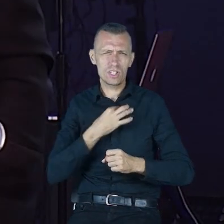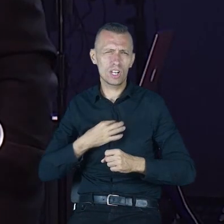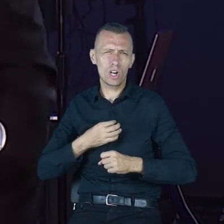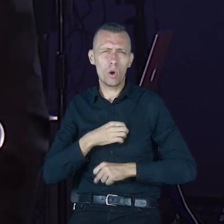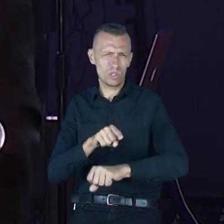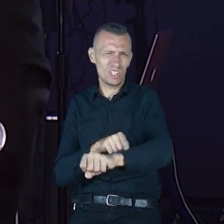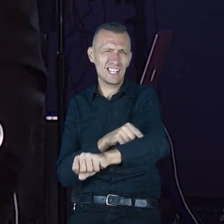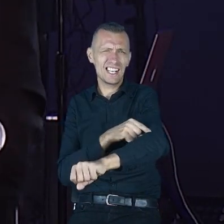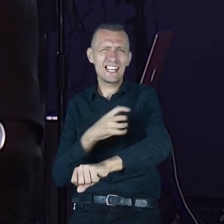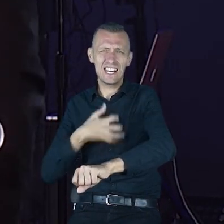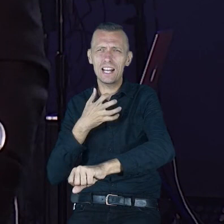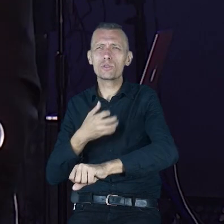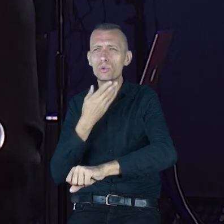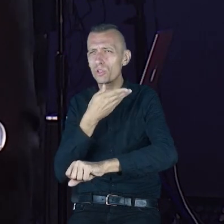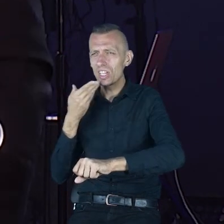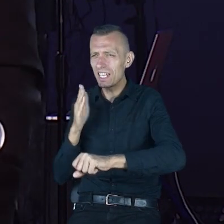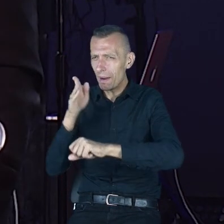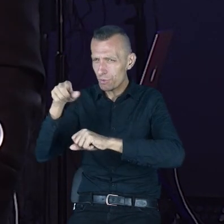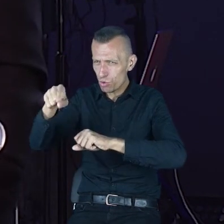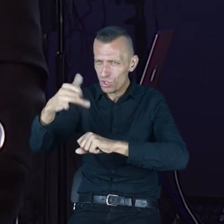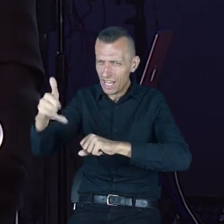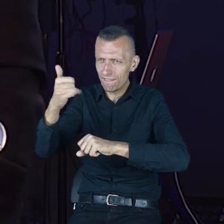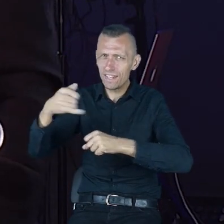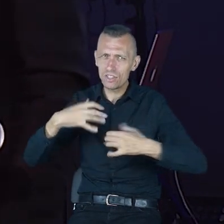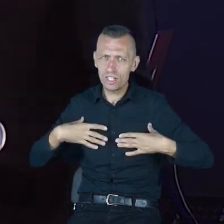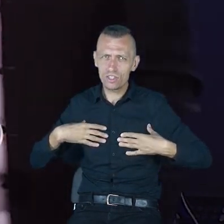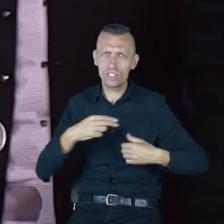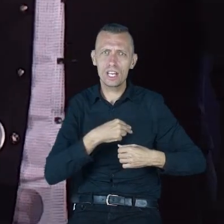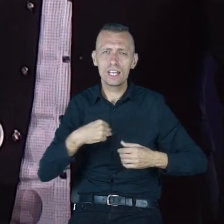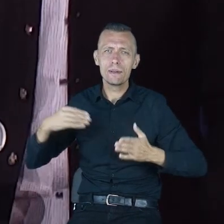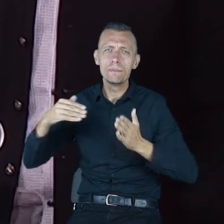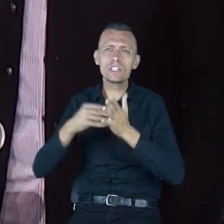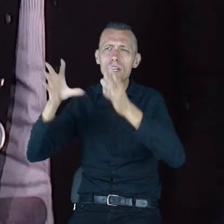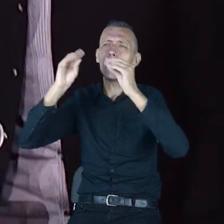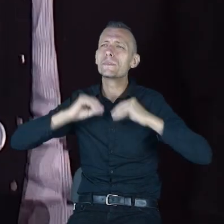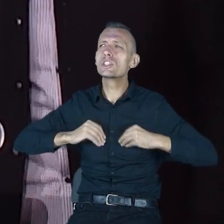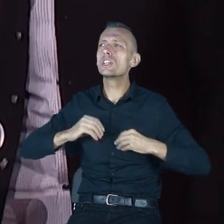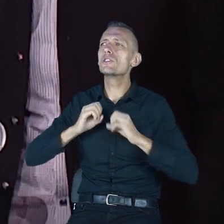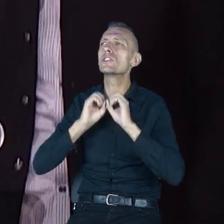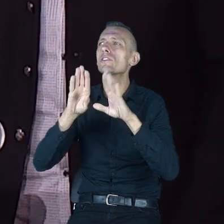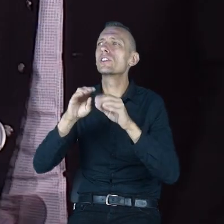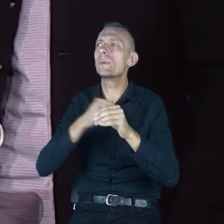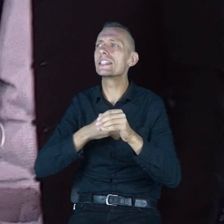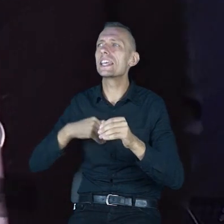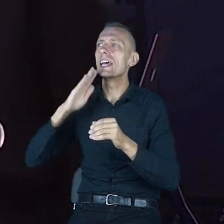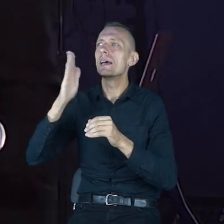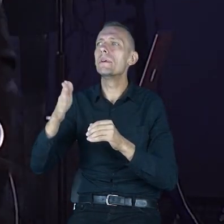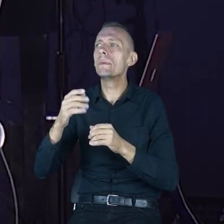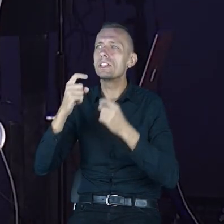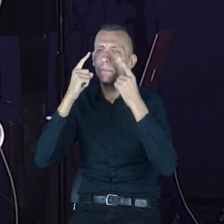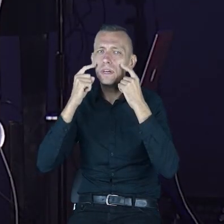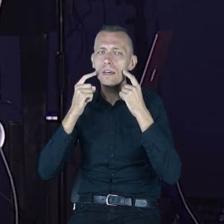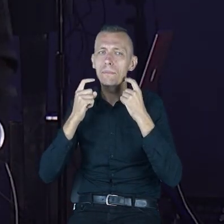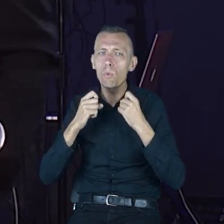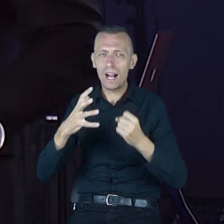chrześcijanie musimy przyjąć jako fakt ten paradoks, że będziemy płakać w bólu, ale cieszyć się